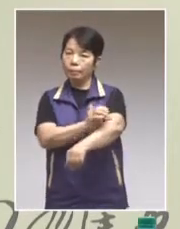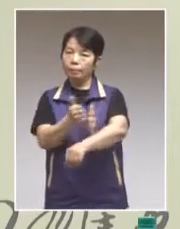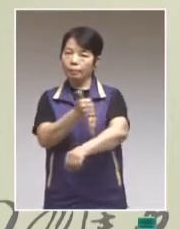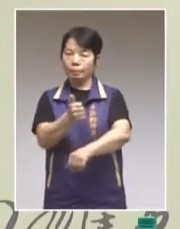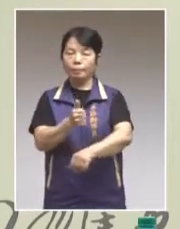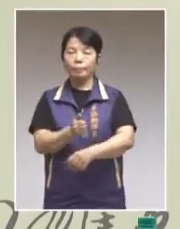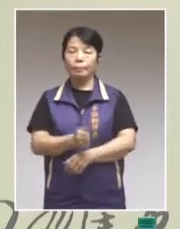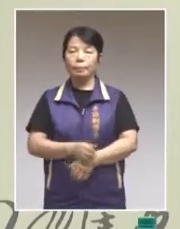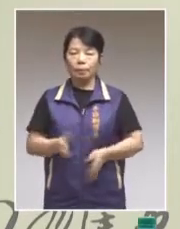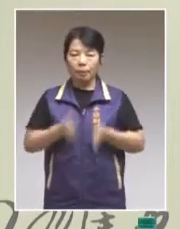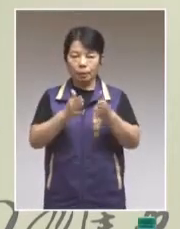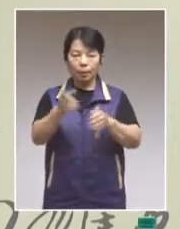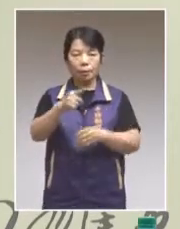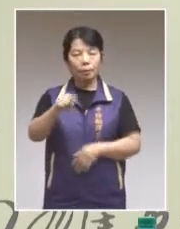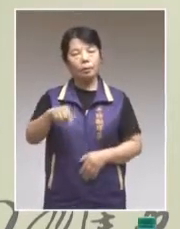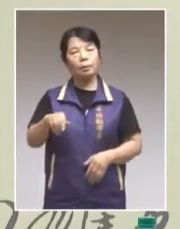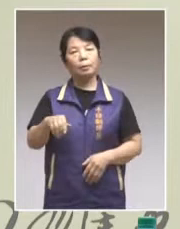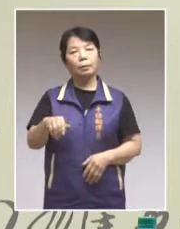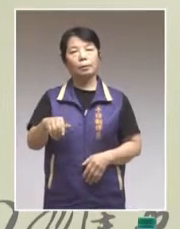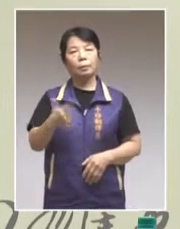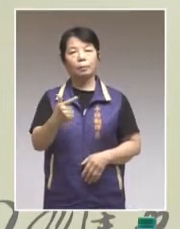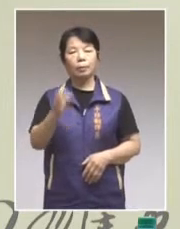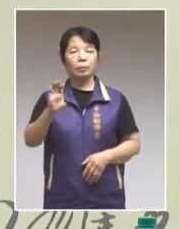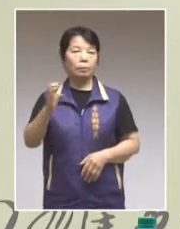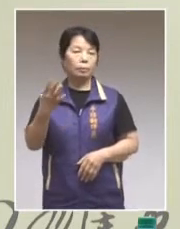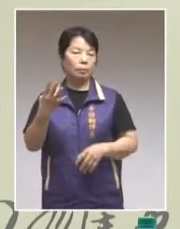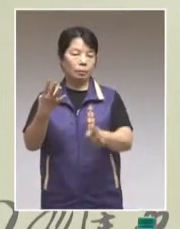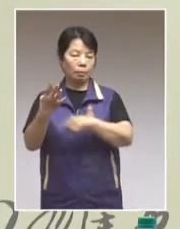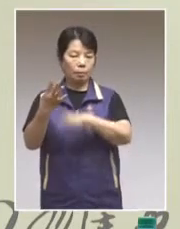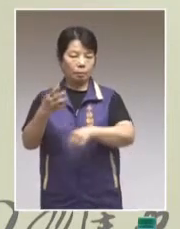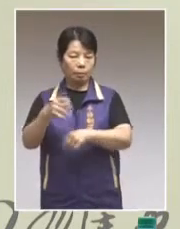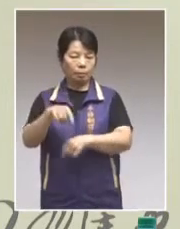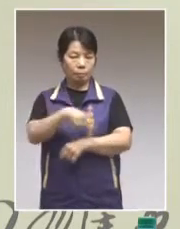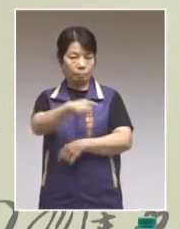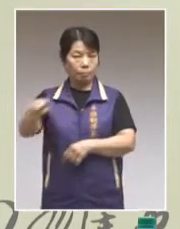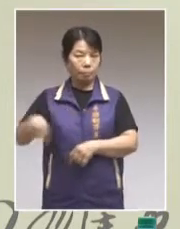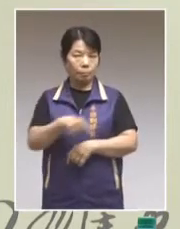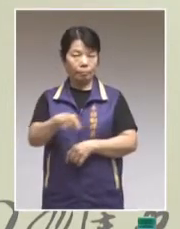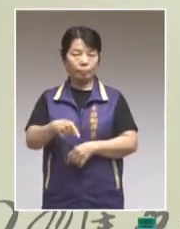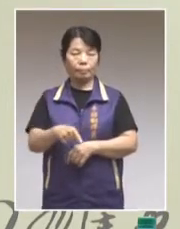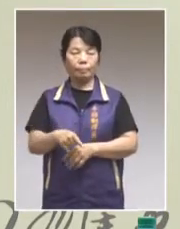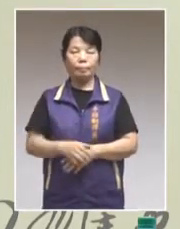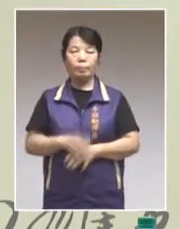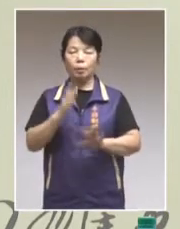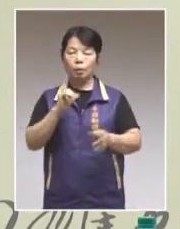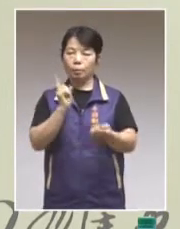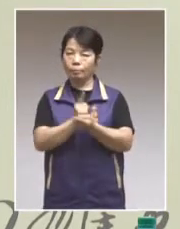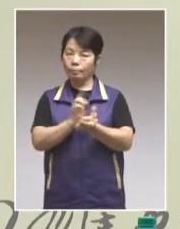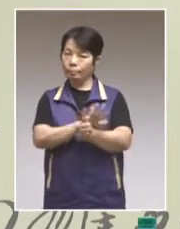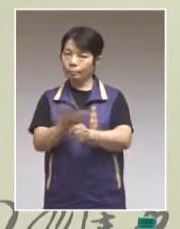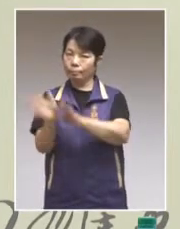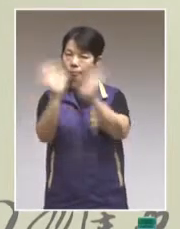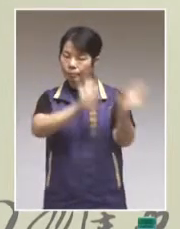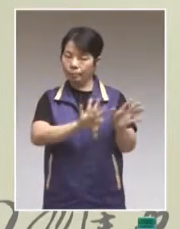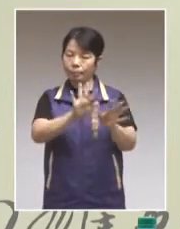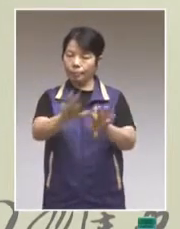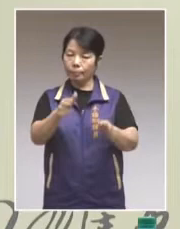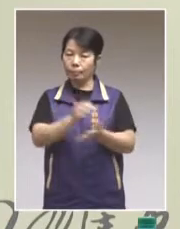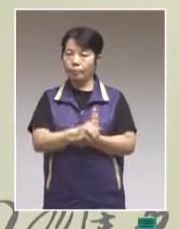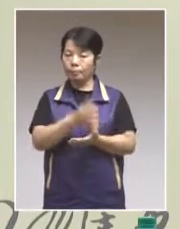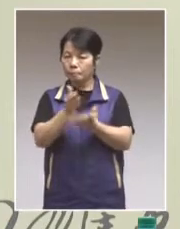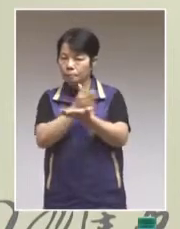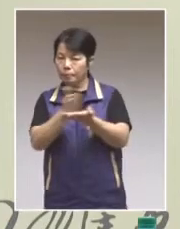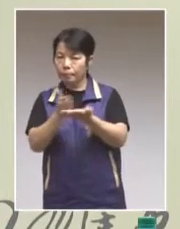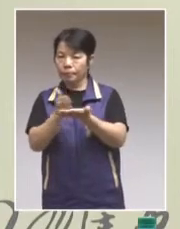这1694个个案的一个可能在疫情上的分析，还